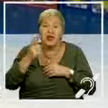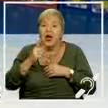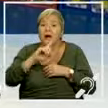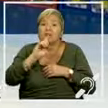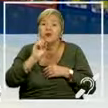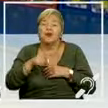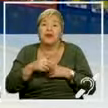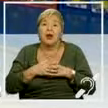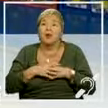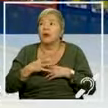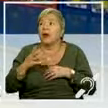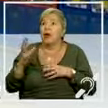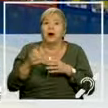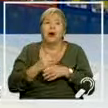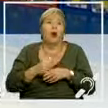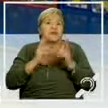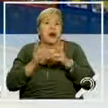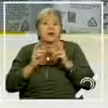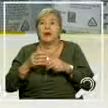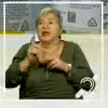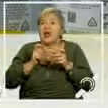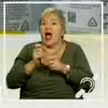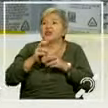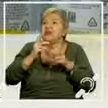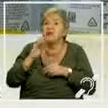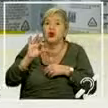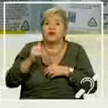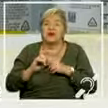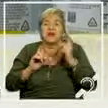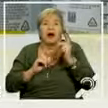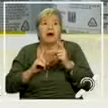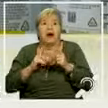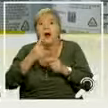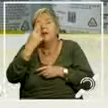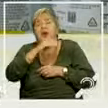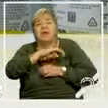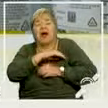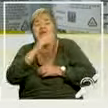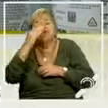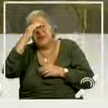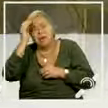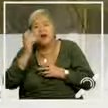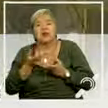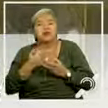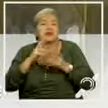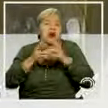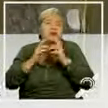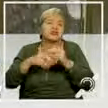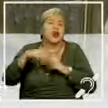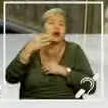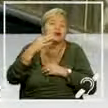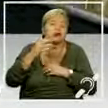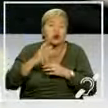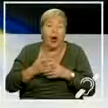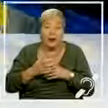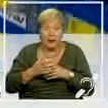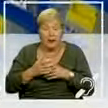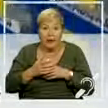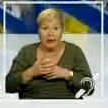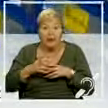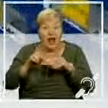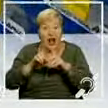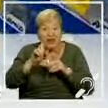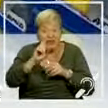trebuie sărit cu tratament cu antibiotice atunci când apare prima febră sau la o răceală ușoară sau la o infecție ușoară. De